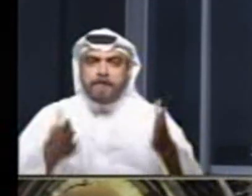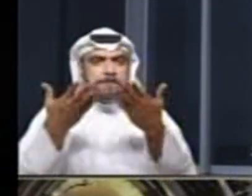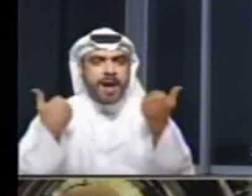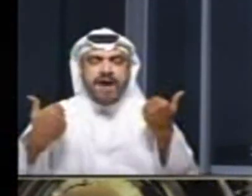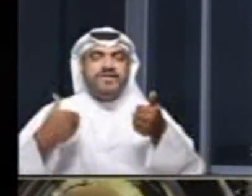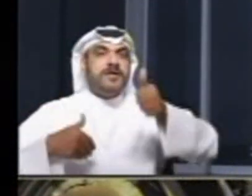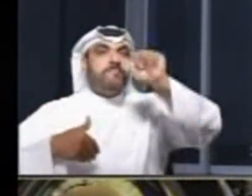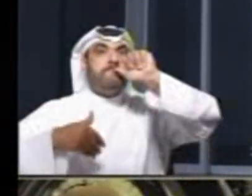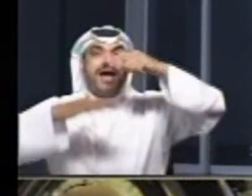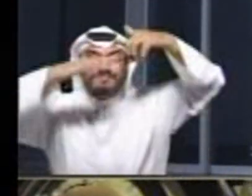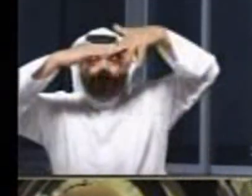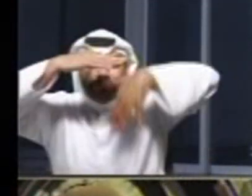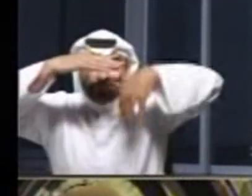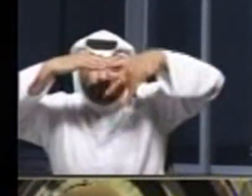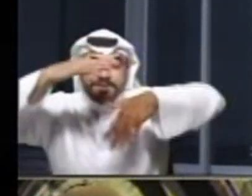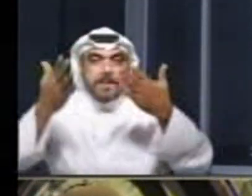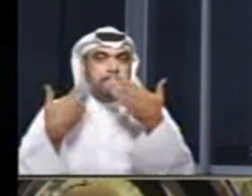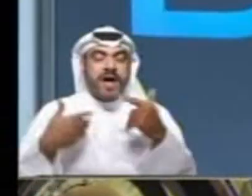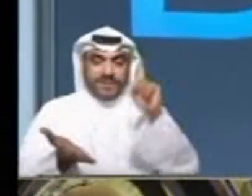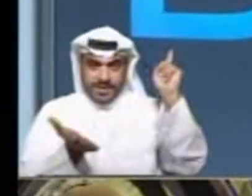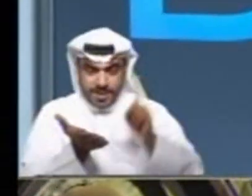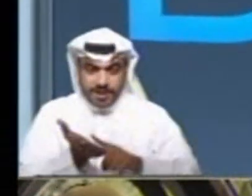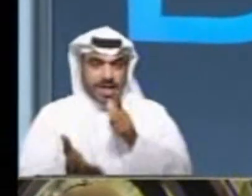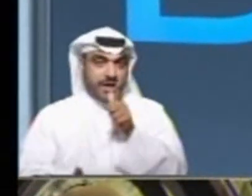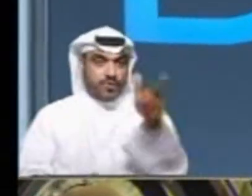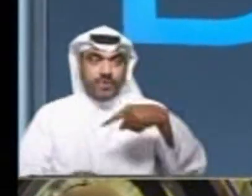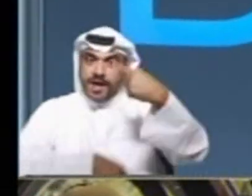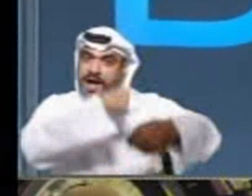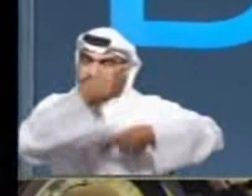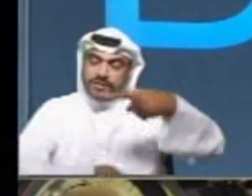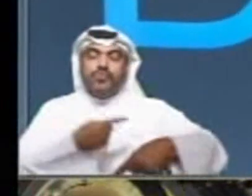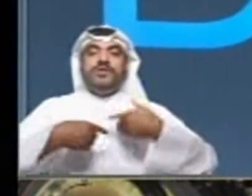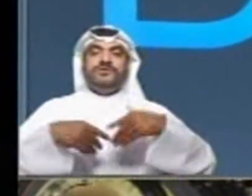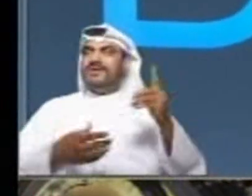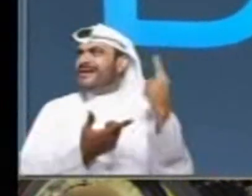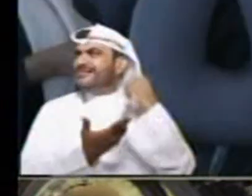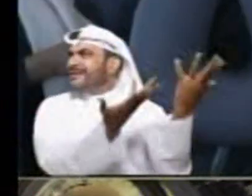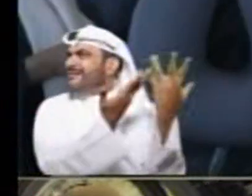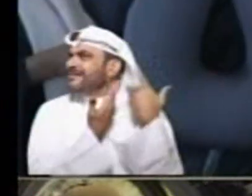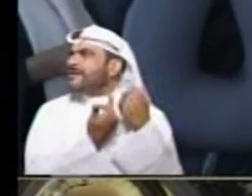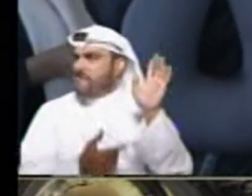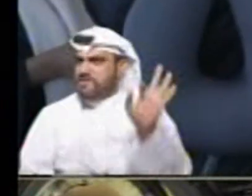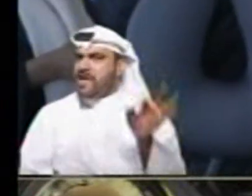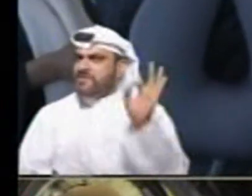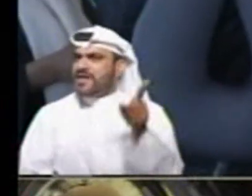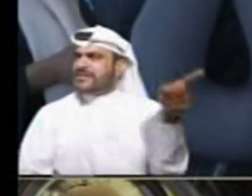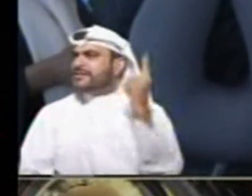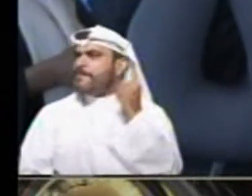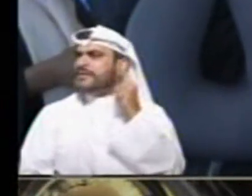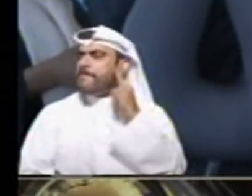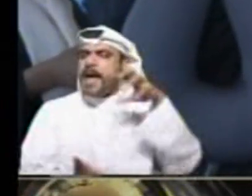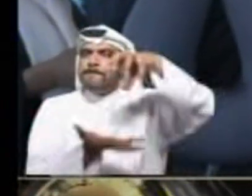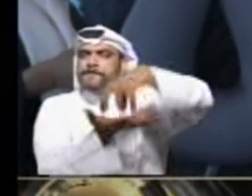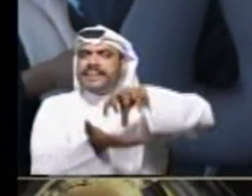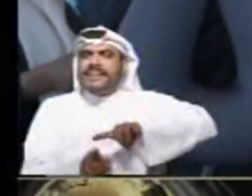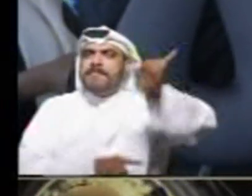بسيط، وإن شاء الله احنا نوعد الناس أننا راح نستمر في الإجراء هذا. لا يسمعون للإشاعات، لا يسمعون للتويترات، خلي يسمعون